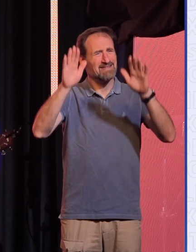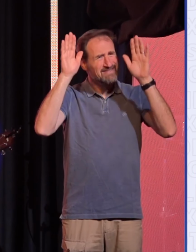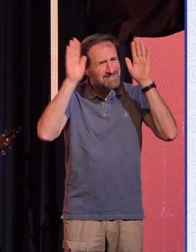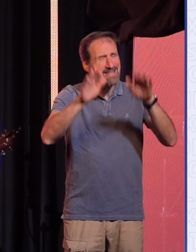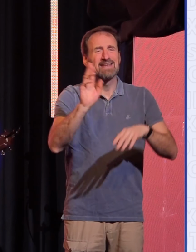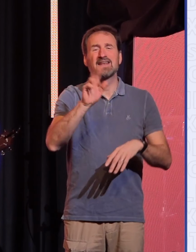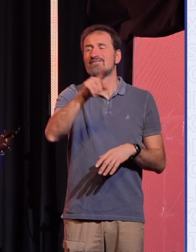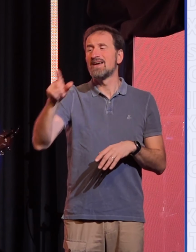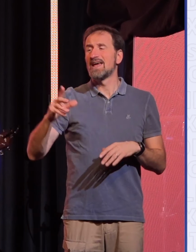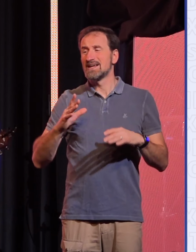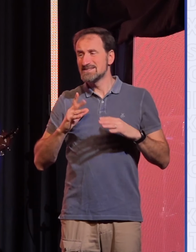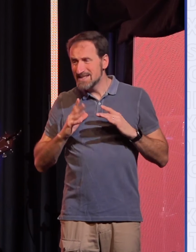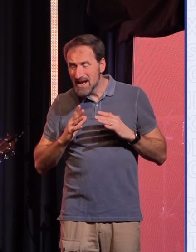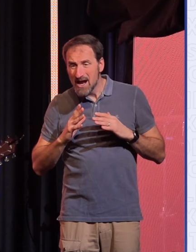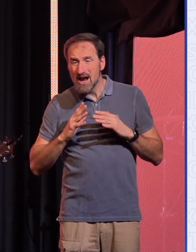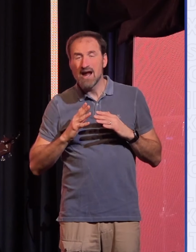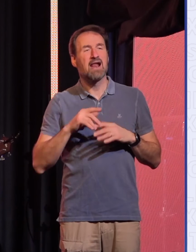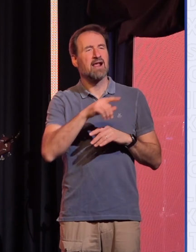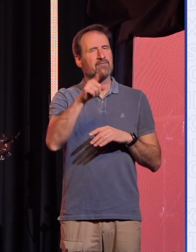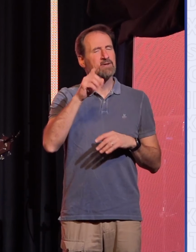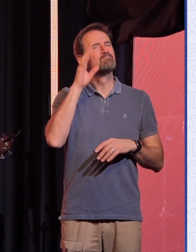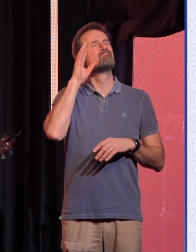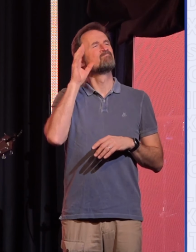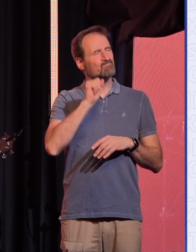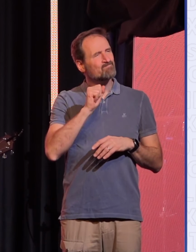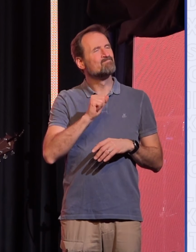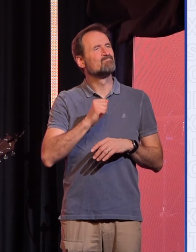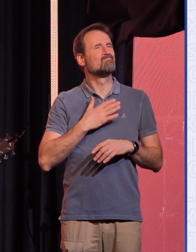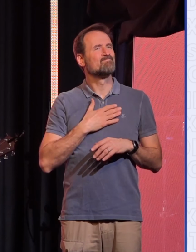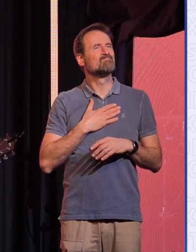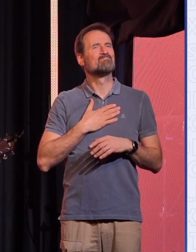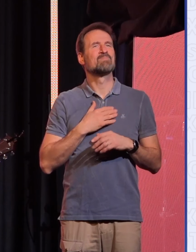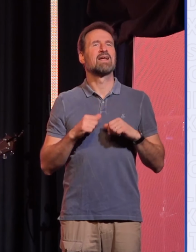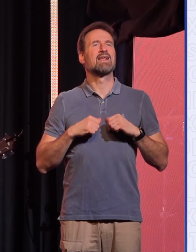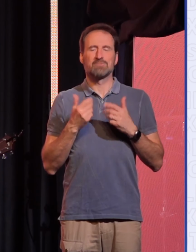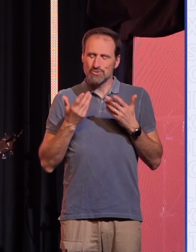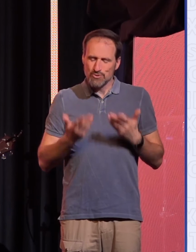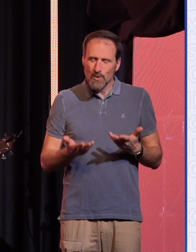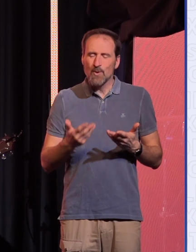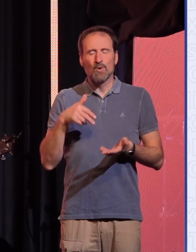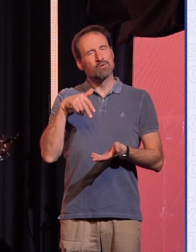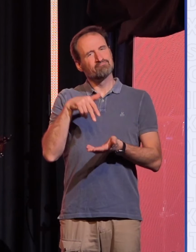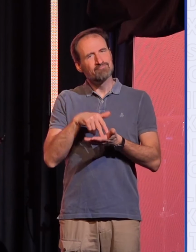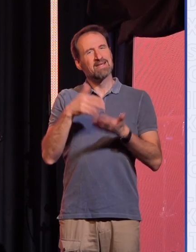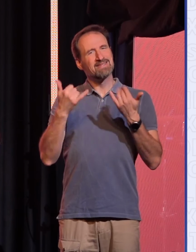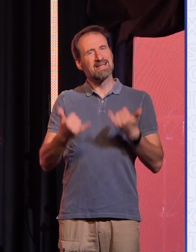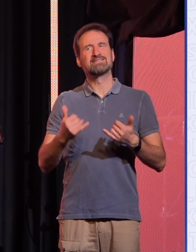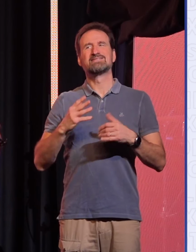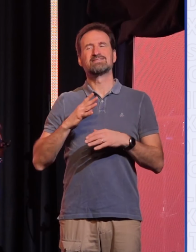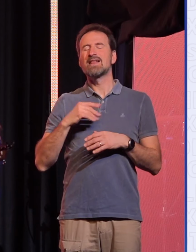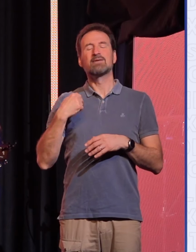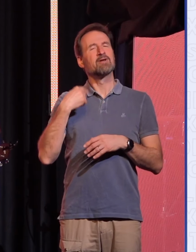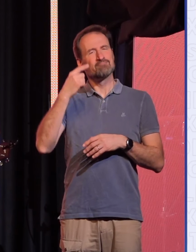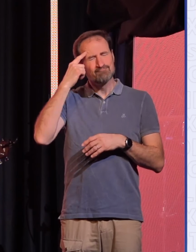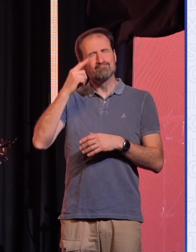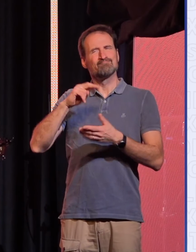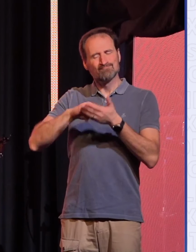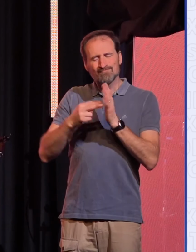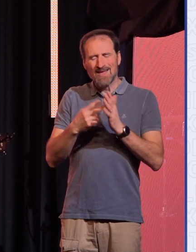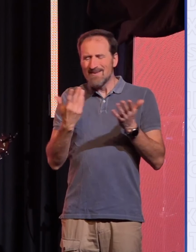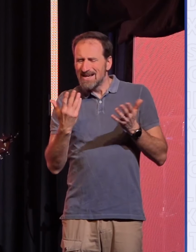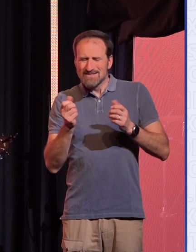können, wo wir gerade eben drinstehen. Und dass wir anfangen, wirklich das Beste rauszuholen mit dir zusammen, dass wir wirklich ready sind für den Plan, den du mit uns